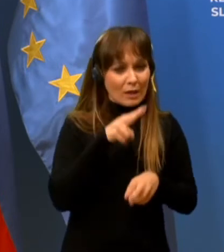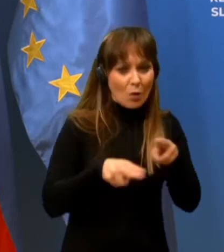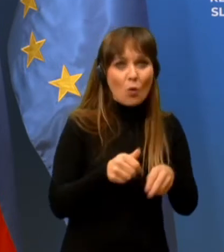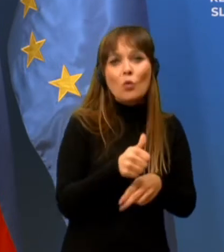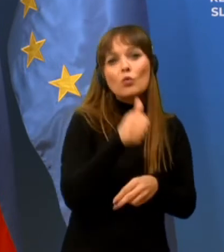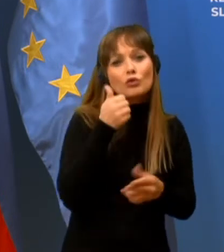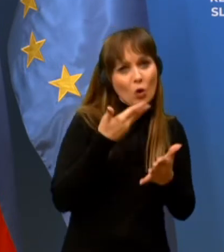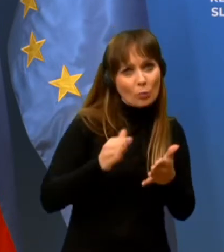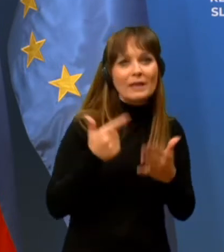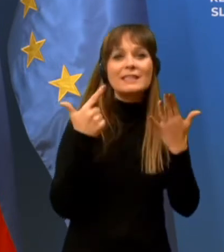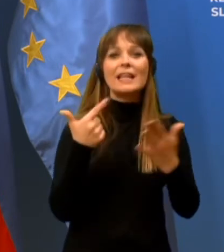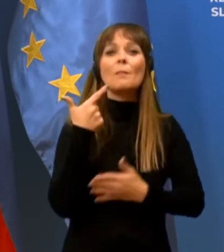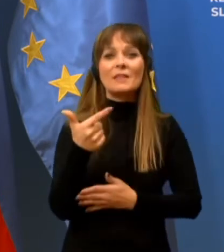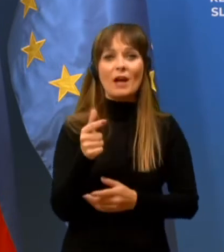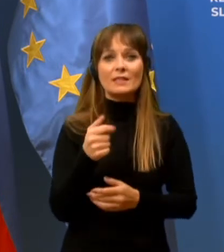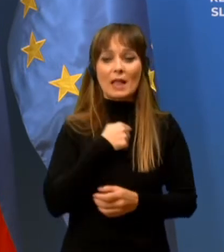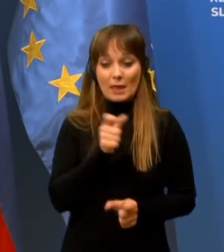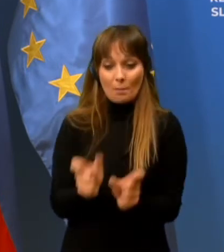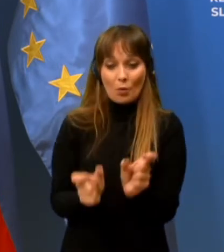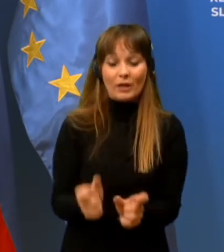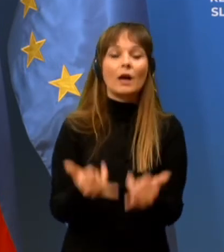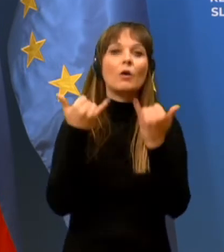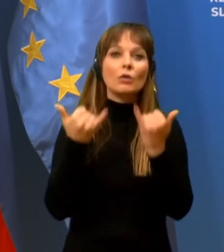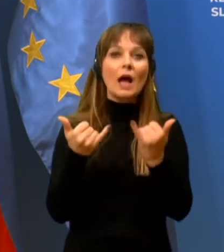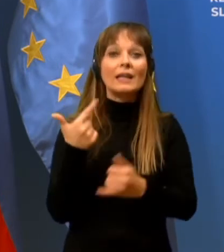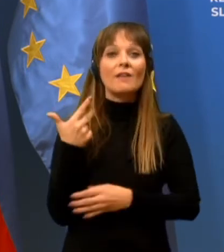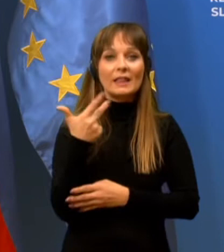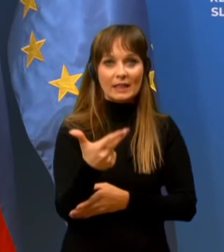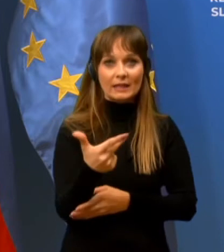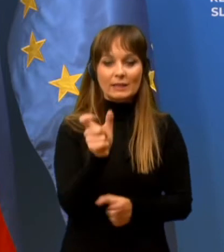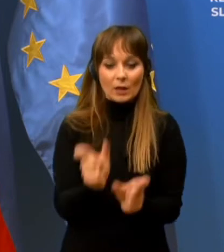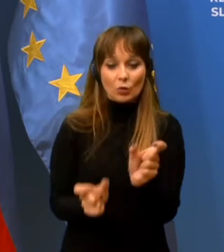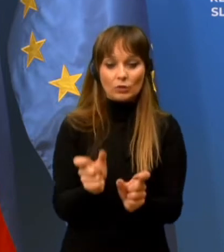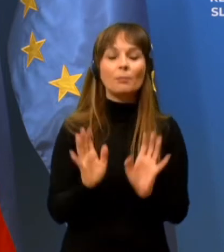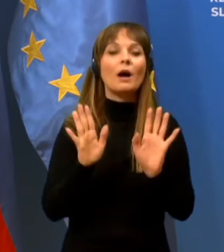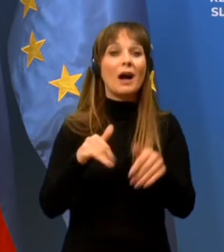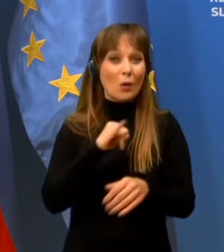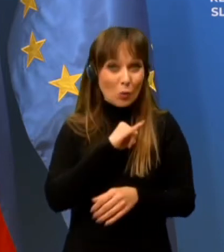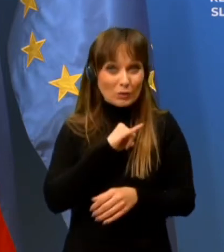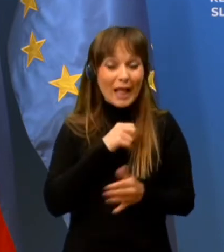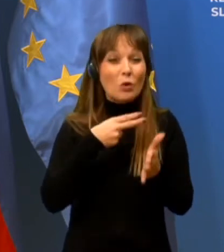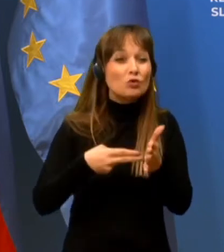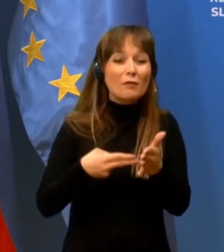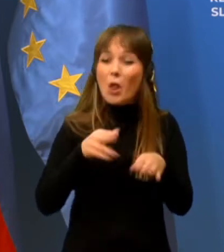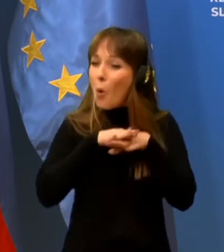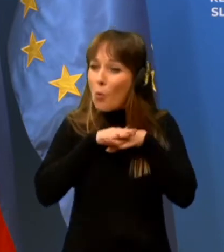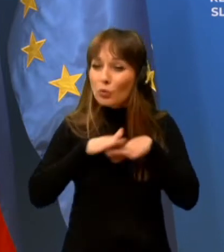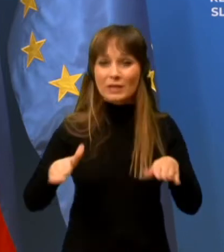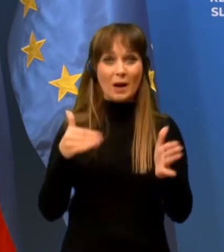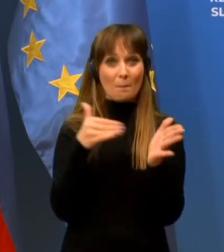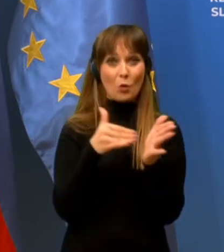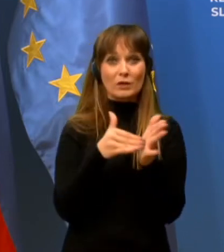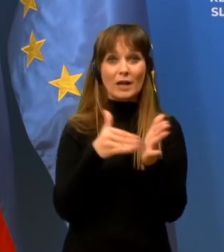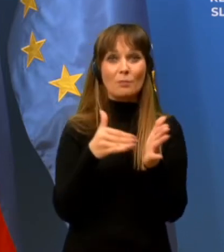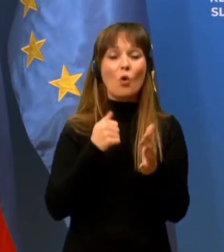odpuščenih 27 bolnikov, danes 32. A kljub temu število oseb, ki